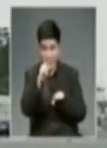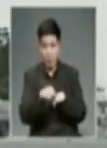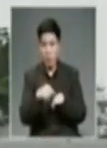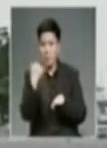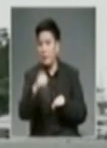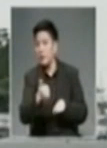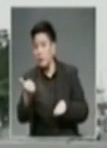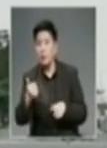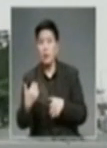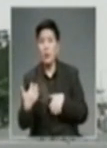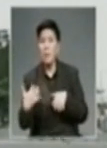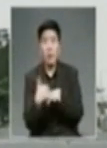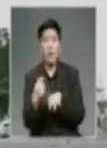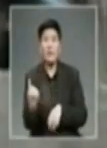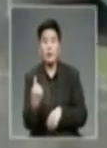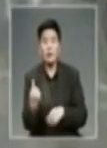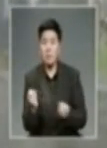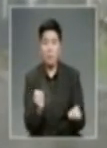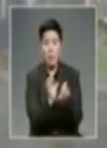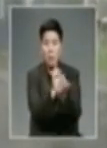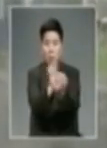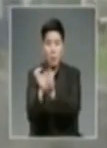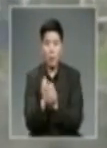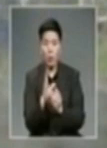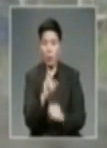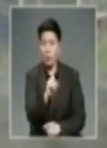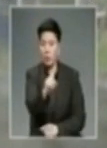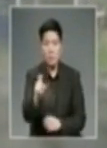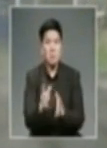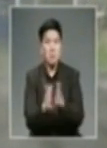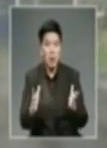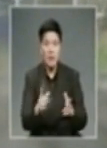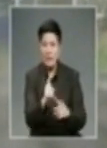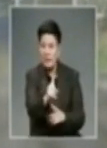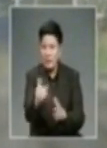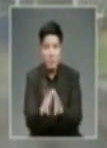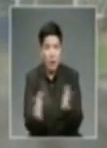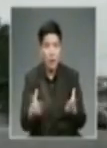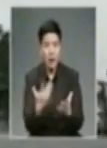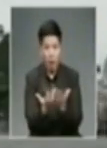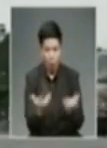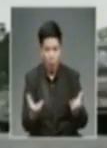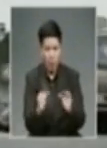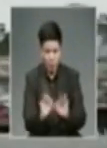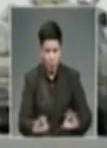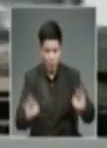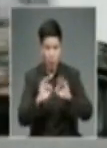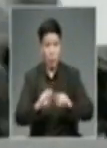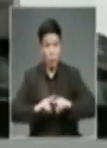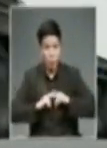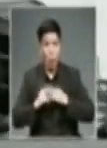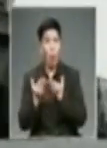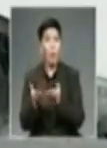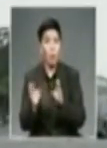วแต่บนท้องถนนมันส่งผลเสียหายต่อชีวิตและทรัพย์สินของทุกคนที่ล้วนมีค่ามีความหมายต่อตนเองต่อครอบ